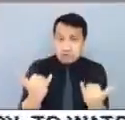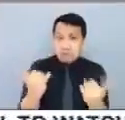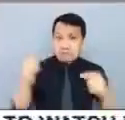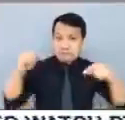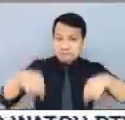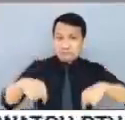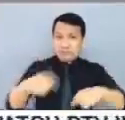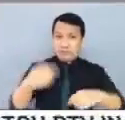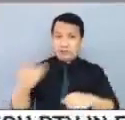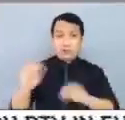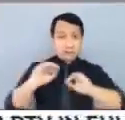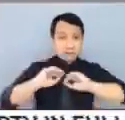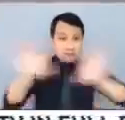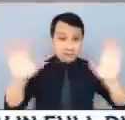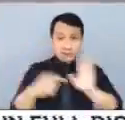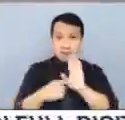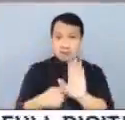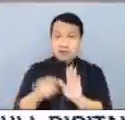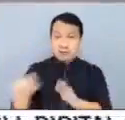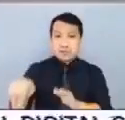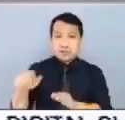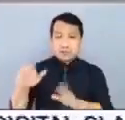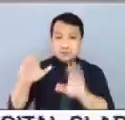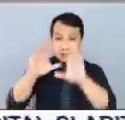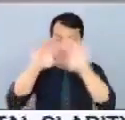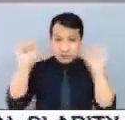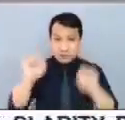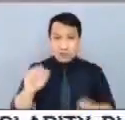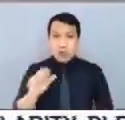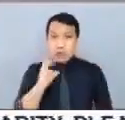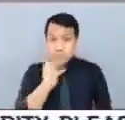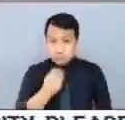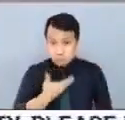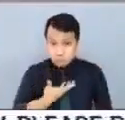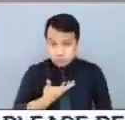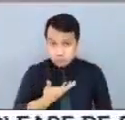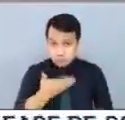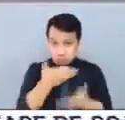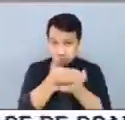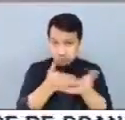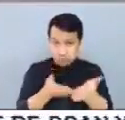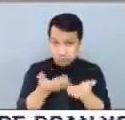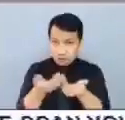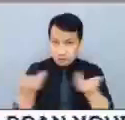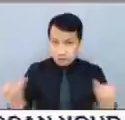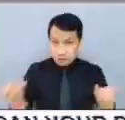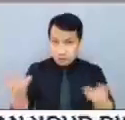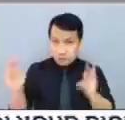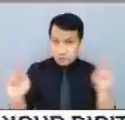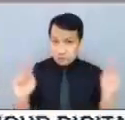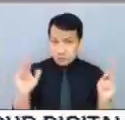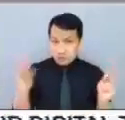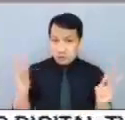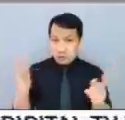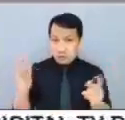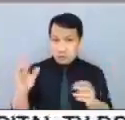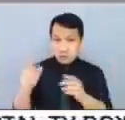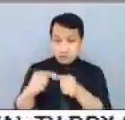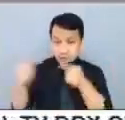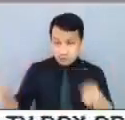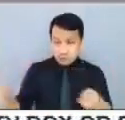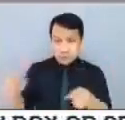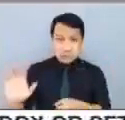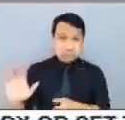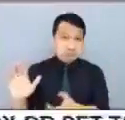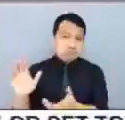naman tayo based on positions eh. Based tayo kung gusto natin yung tao o hindi eh. So sa akin, irrelevant yung opposition by to o